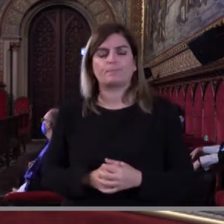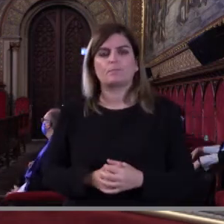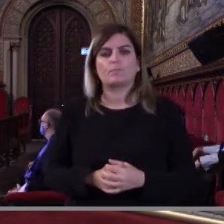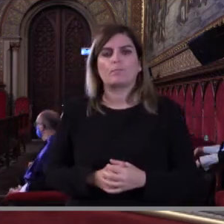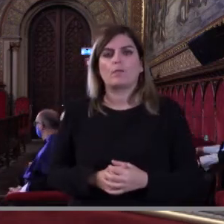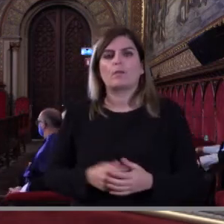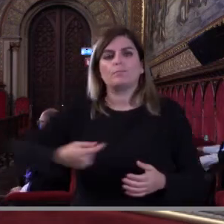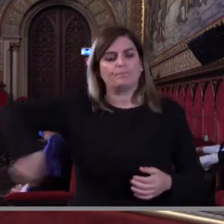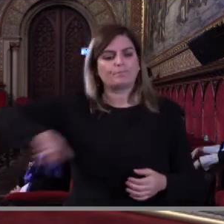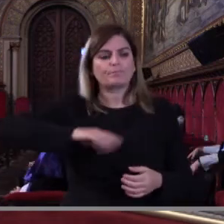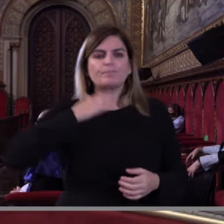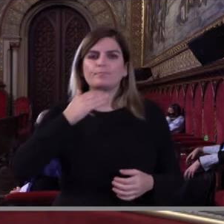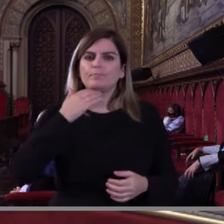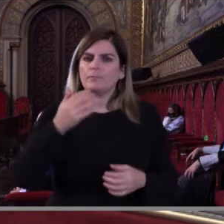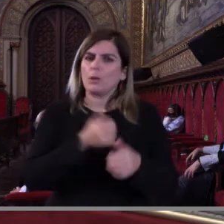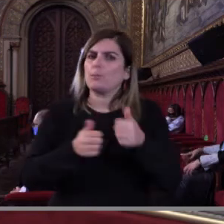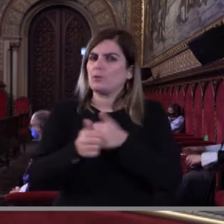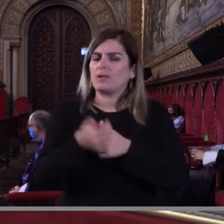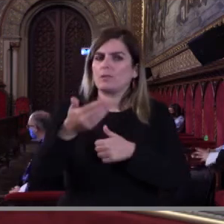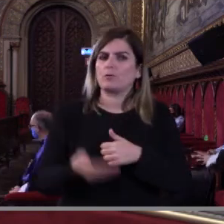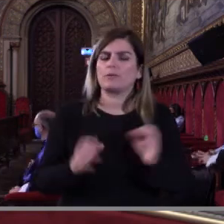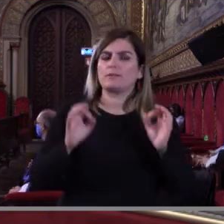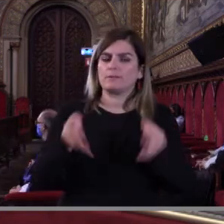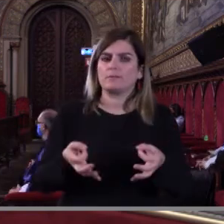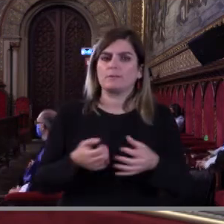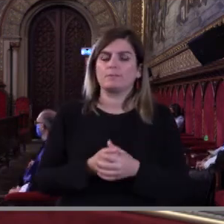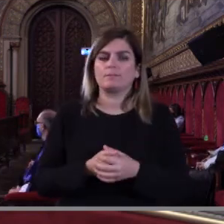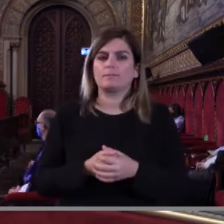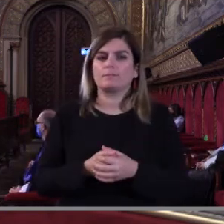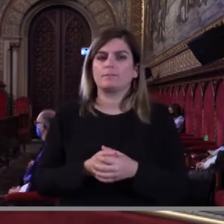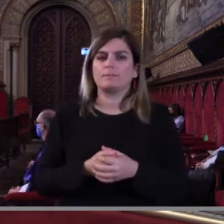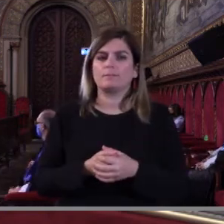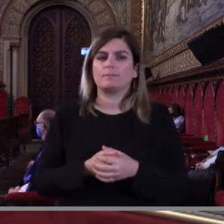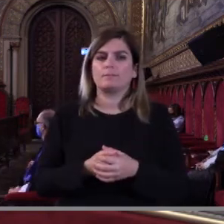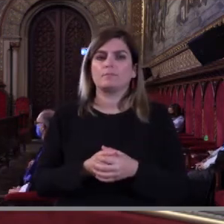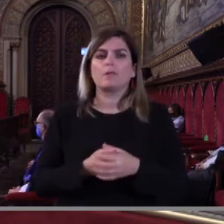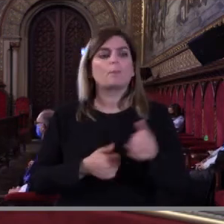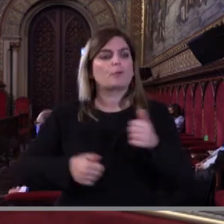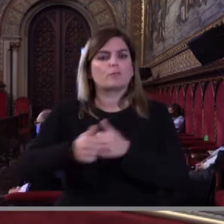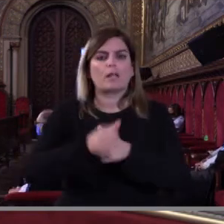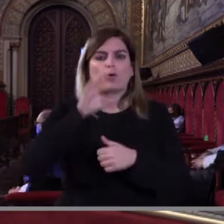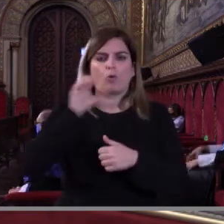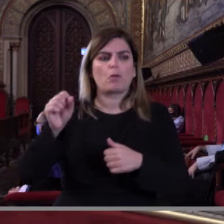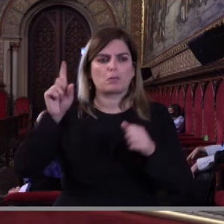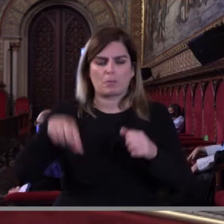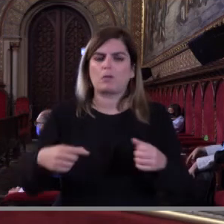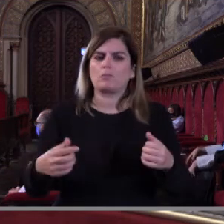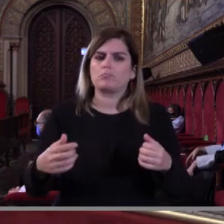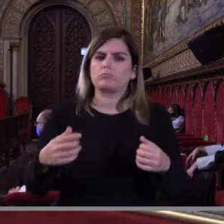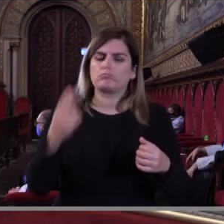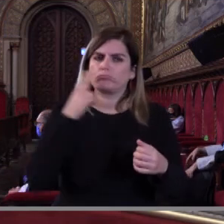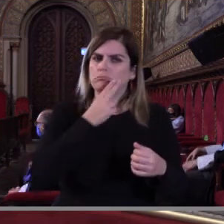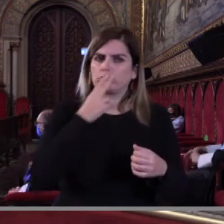que és una prioritat no només personal, sinó que el govern comparteix, de recuperar